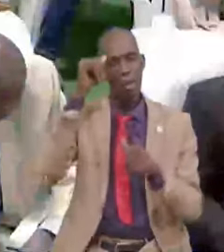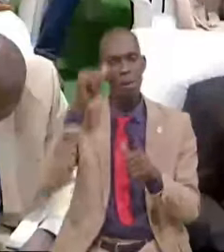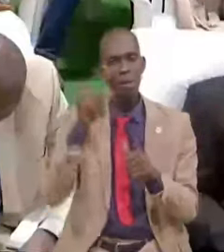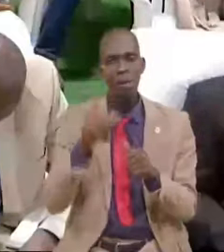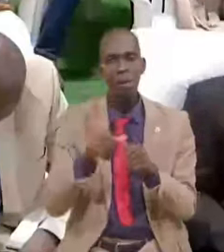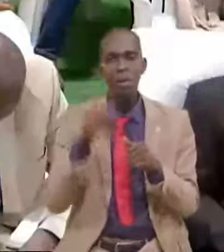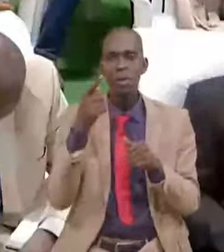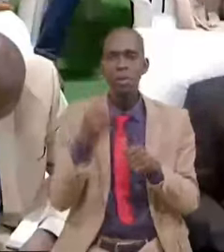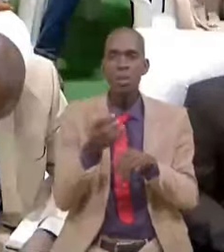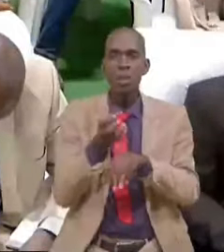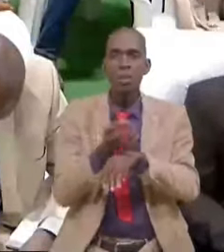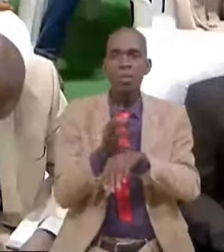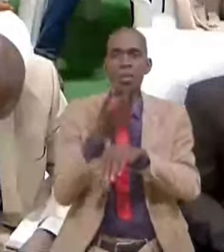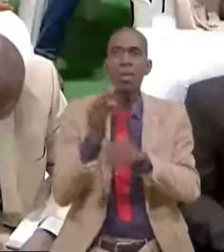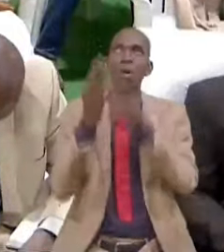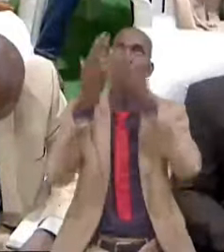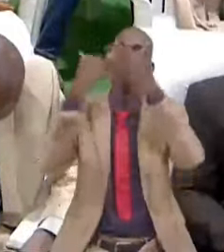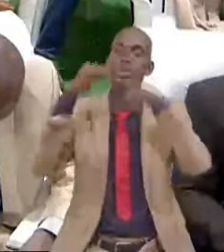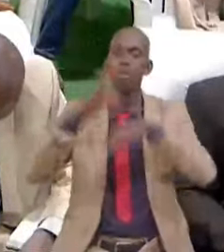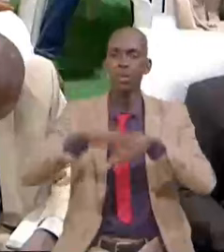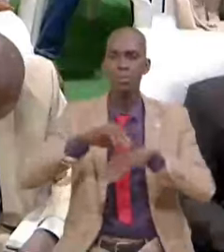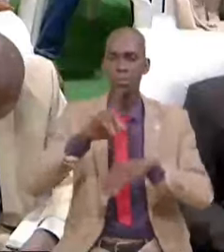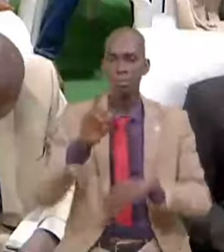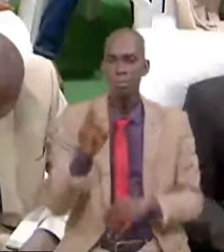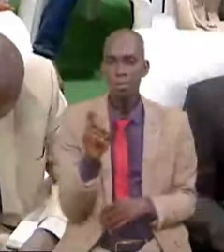Rappelez-vous le conseil du ciel.